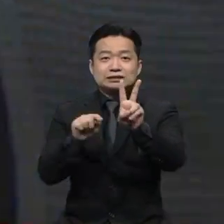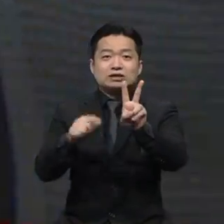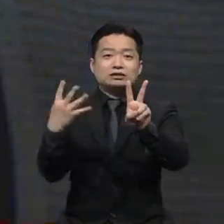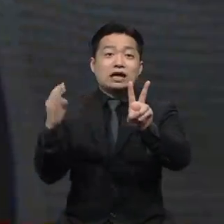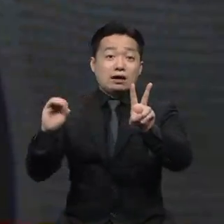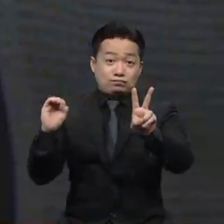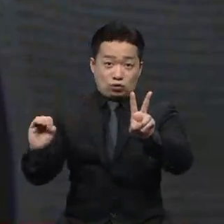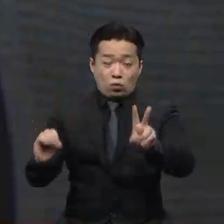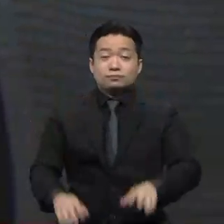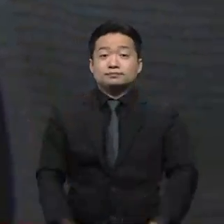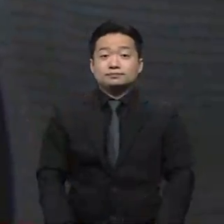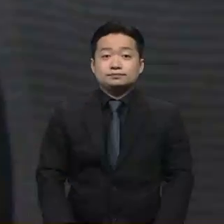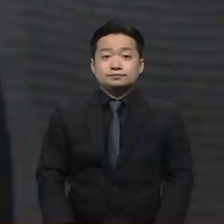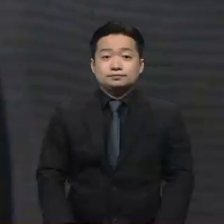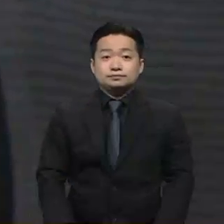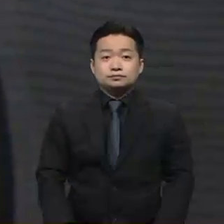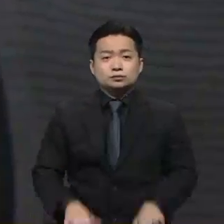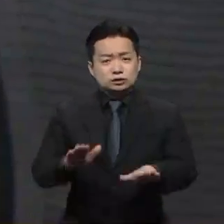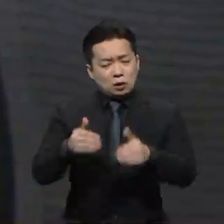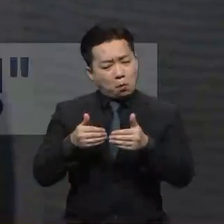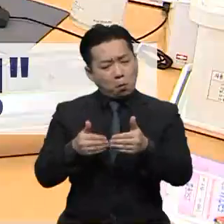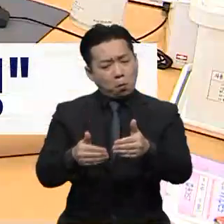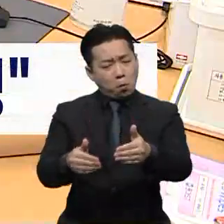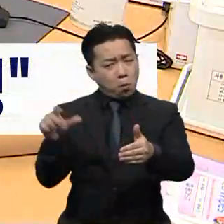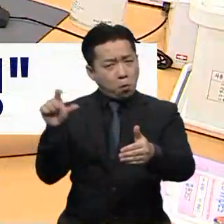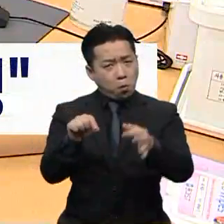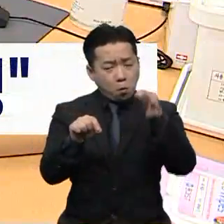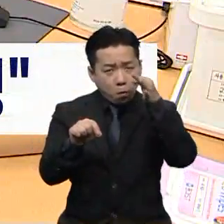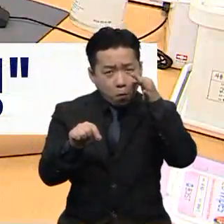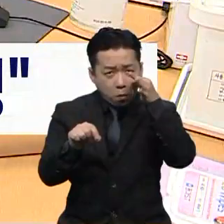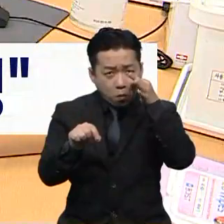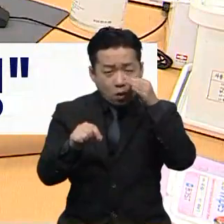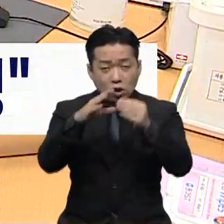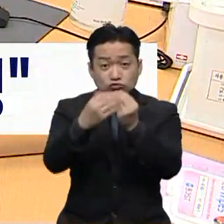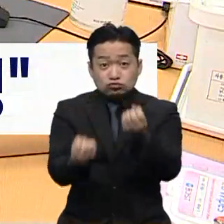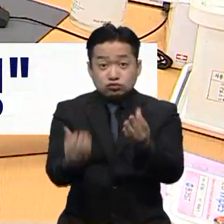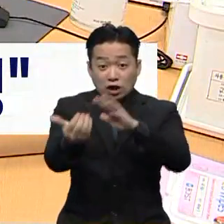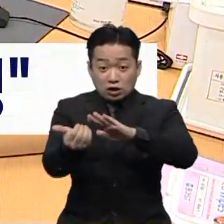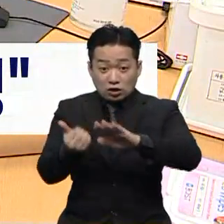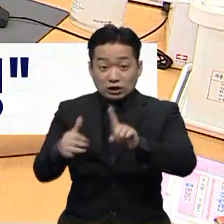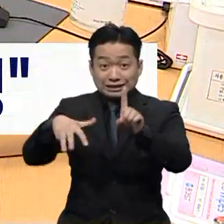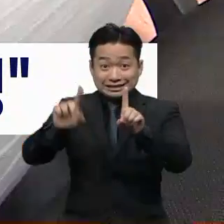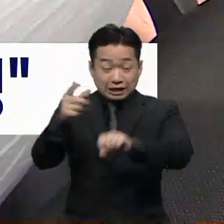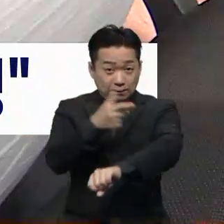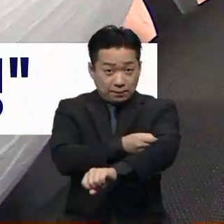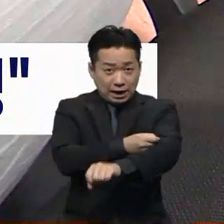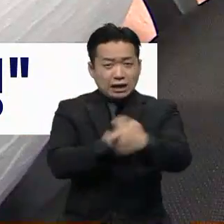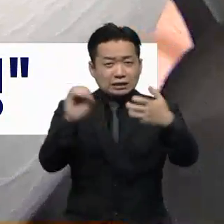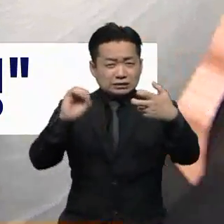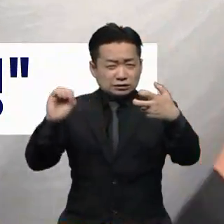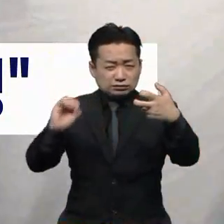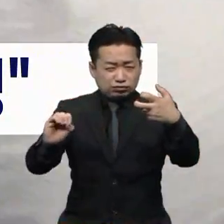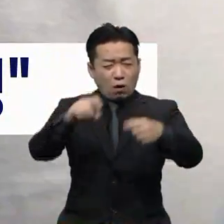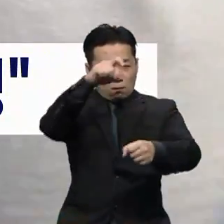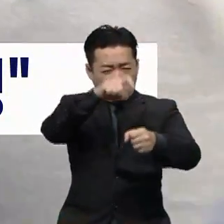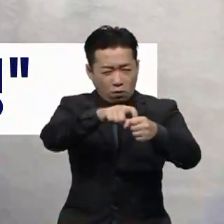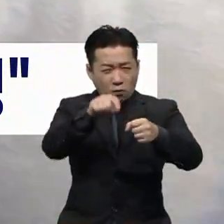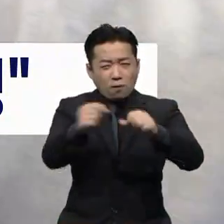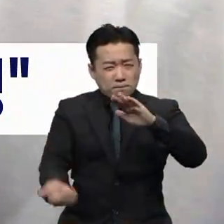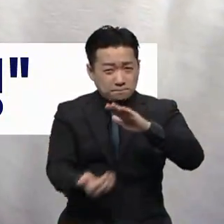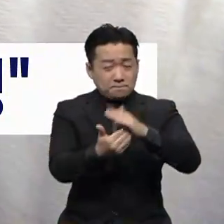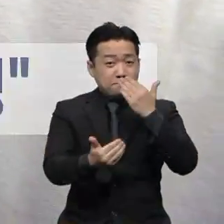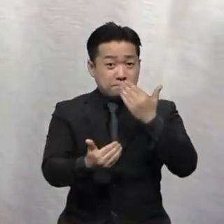집계됐습니다 이런 속도라면 추석전 1차 백신접종 율 70% 목표는 무난히 달성할 거라고